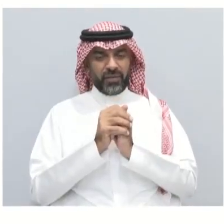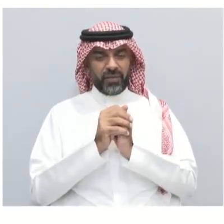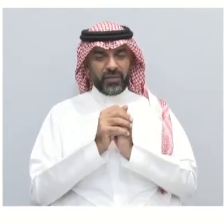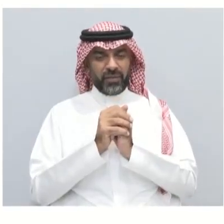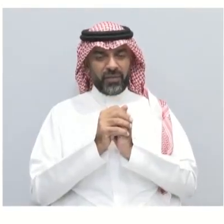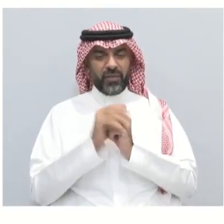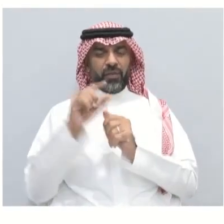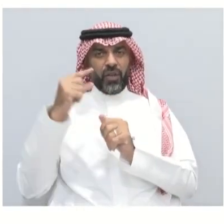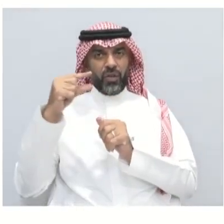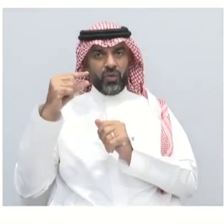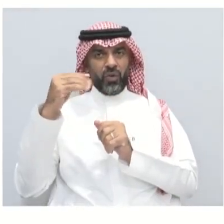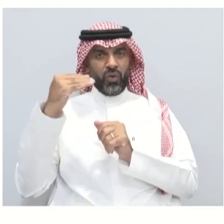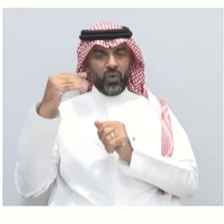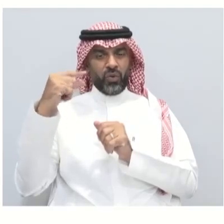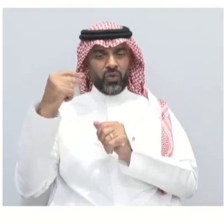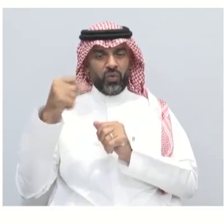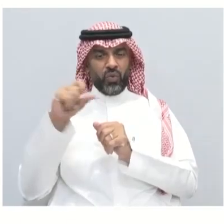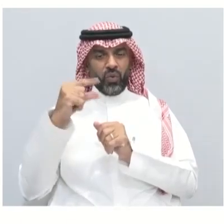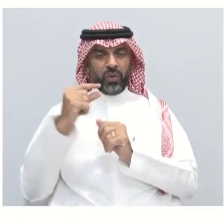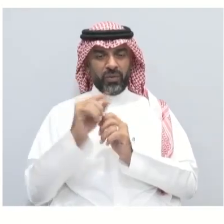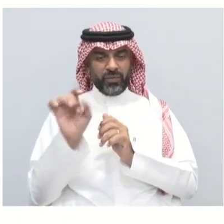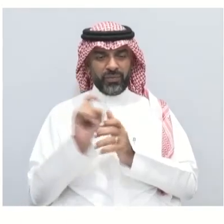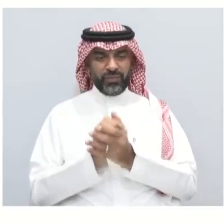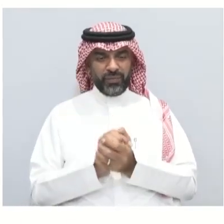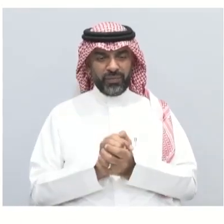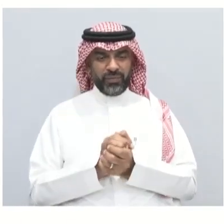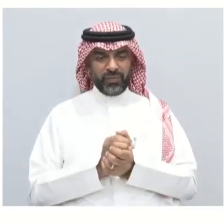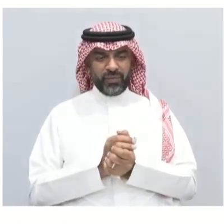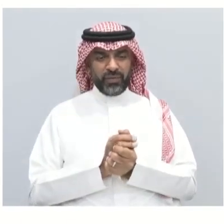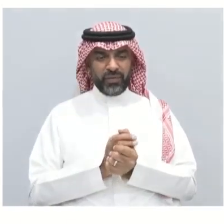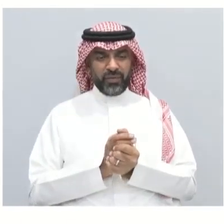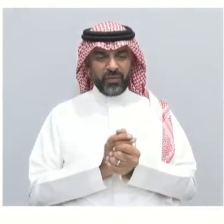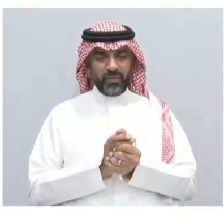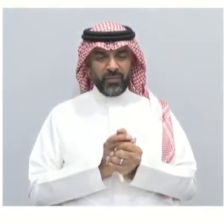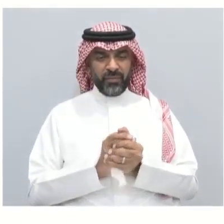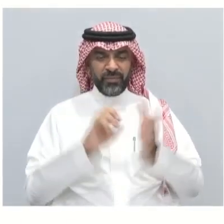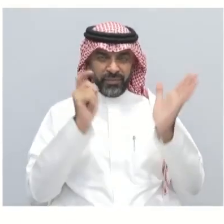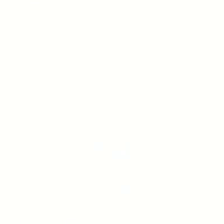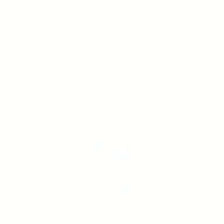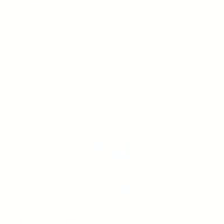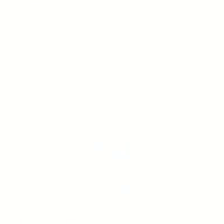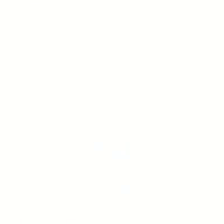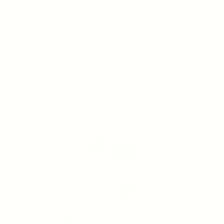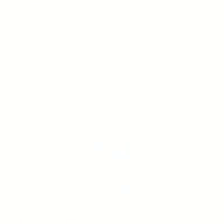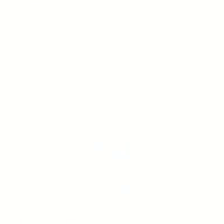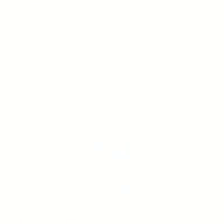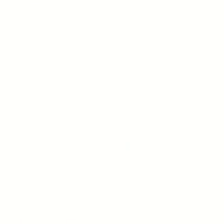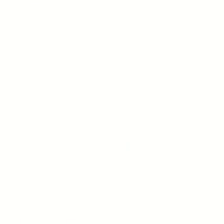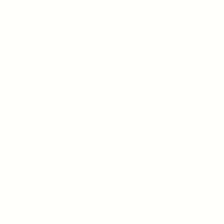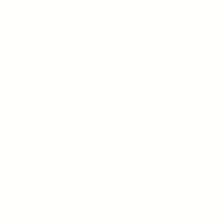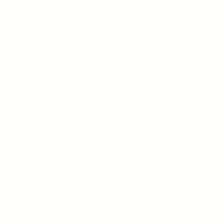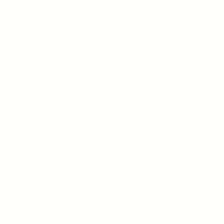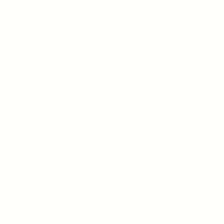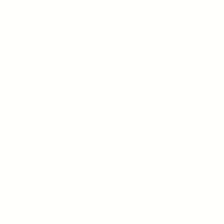حدود او بوردر بوردر عفوا نقوم باستخدام هذه الحدود ونقوم بتطبيقها على النص الذي قمنا